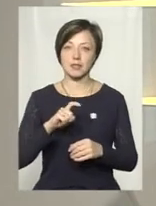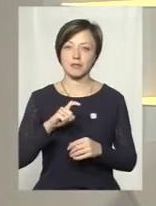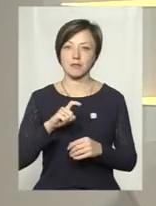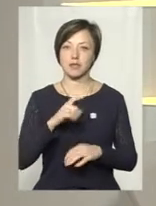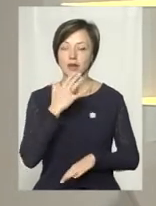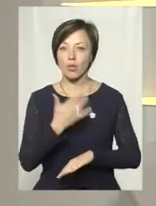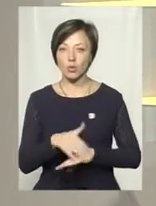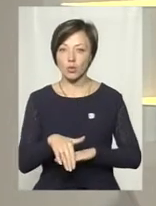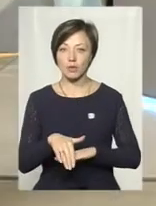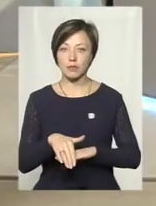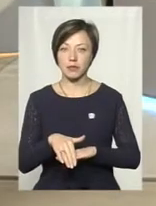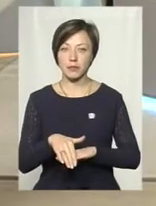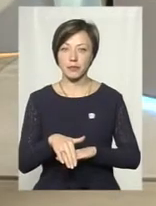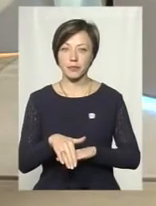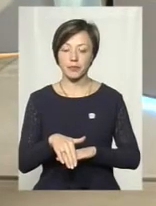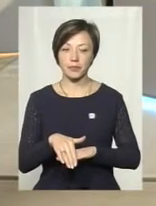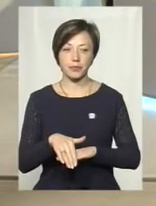з закордонними?